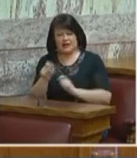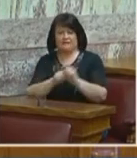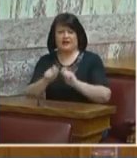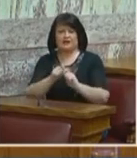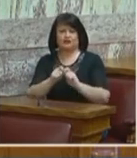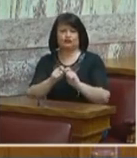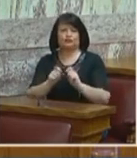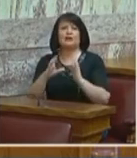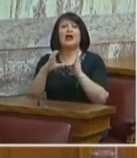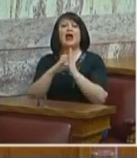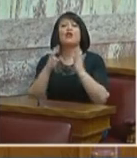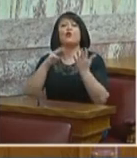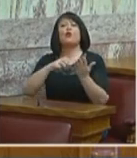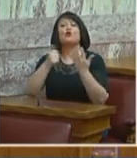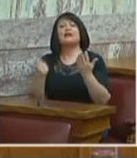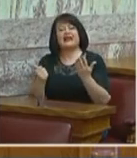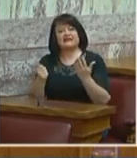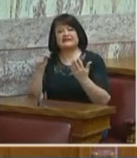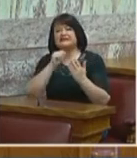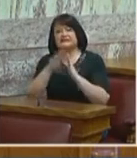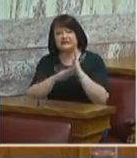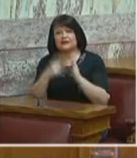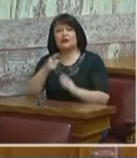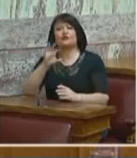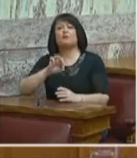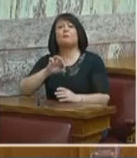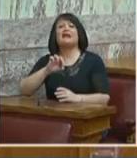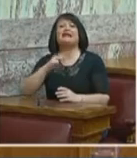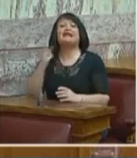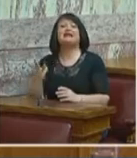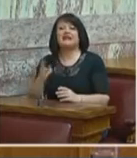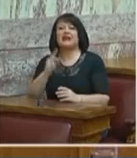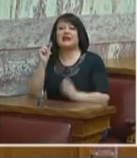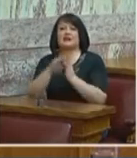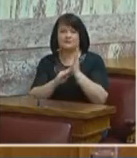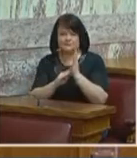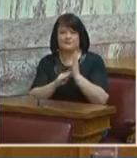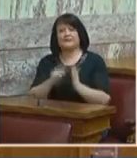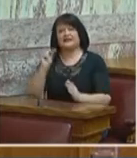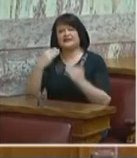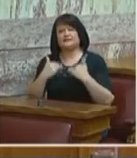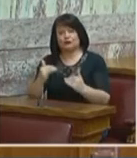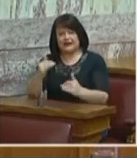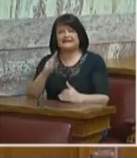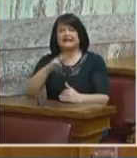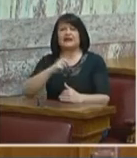άρθρων 86 του Συντάγματος, 153 του Κανονισμού της Βουλής και του Νόμου 3126 του